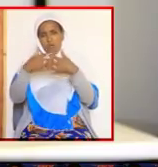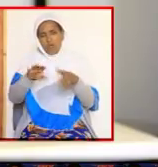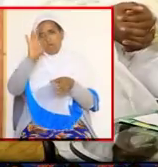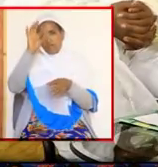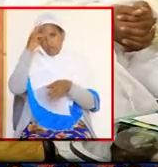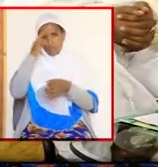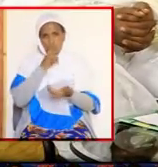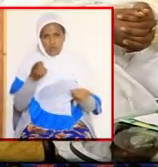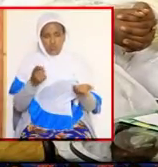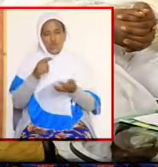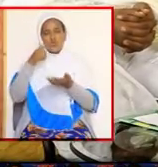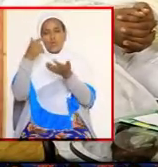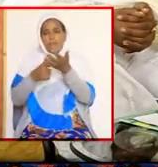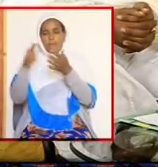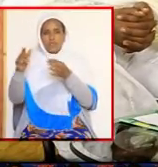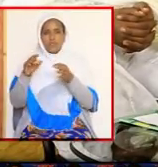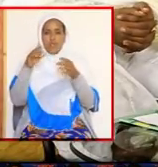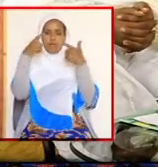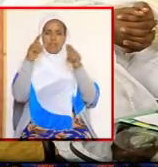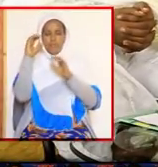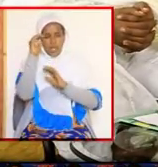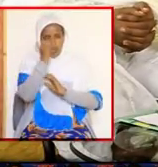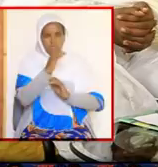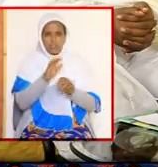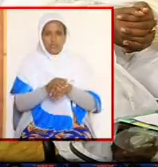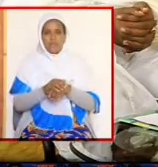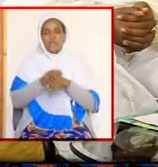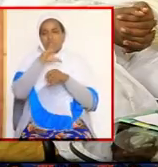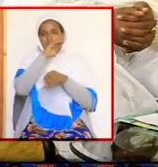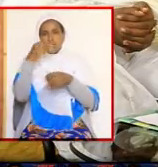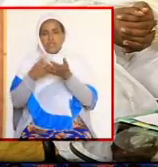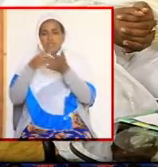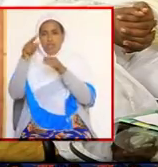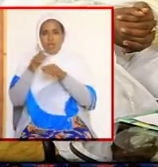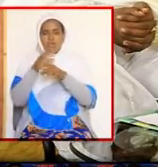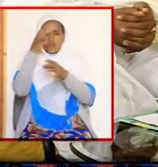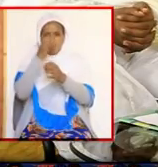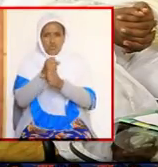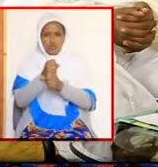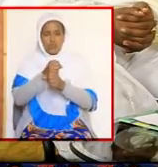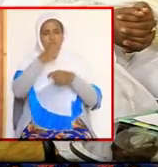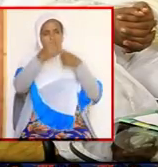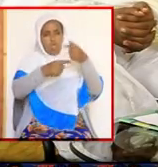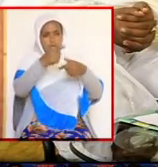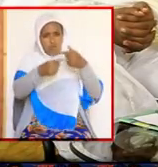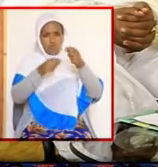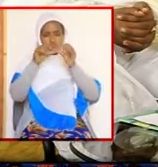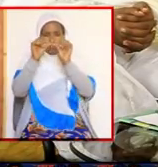በወቅቱ እና በዛ ተቀረጸ እና ያ ላይ ይዞ ወጥቶ ታልሳለ